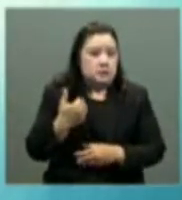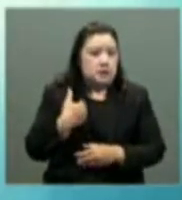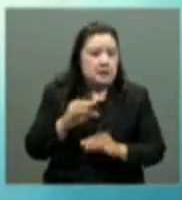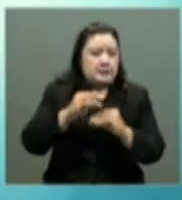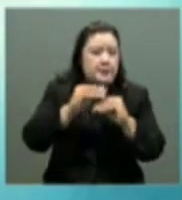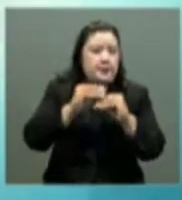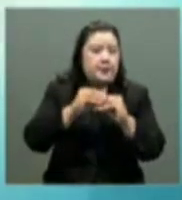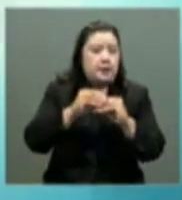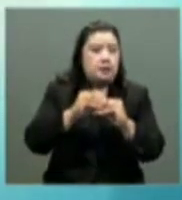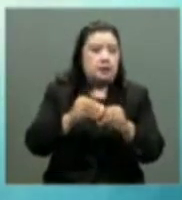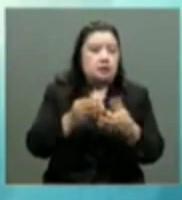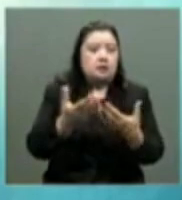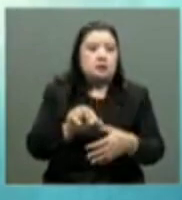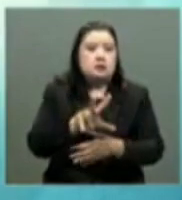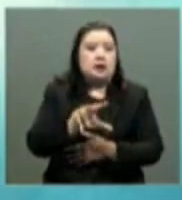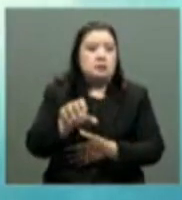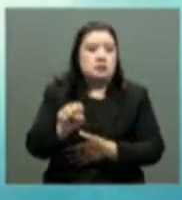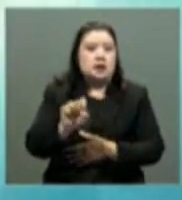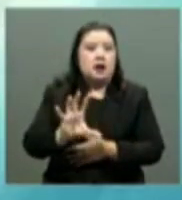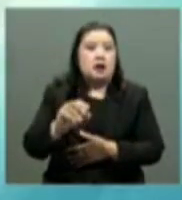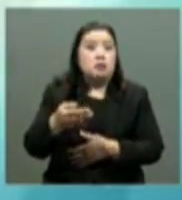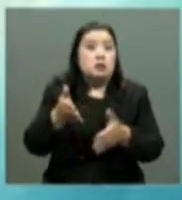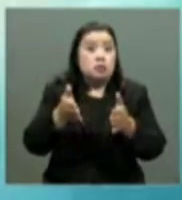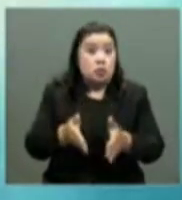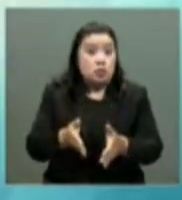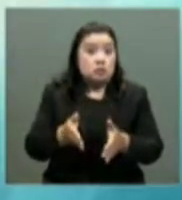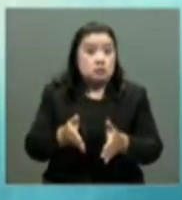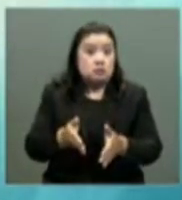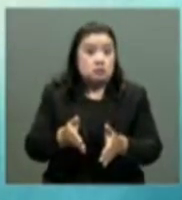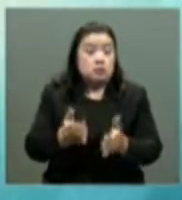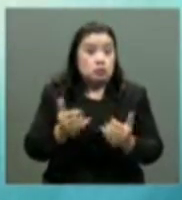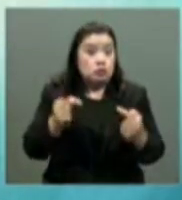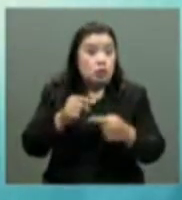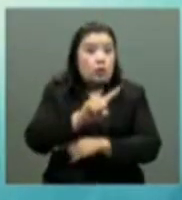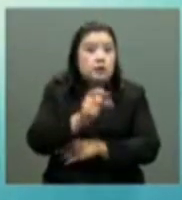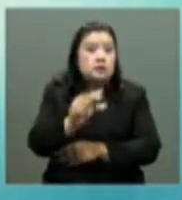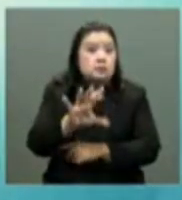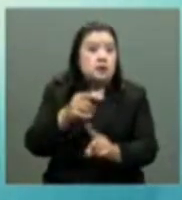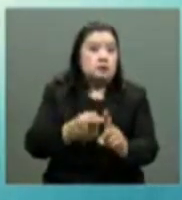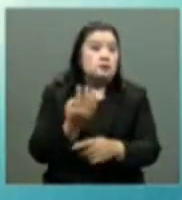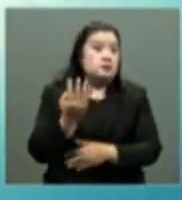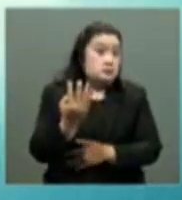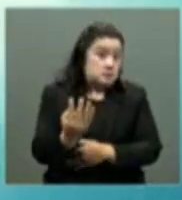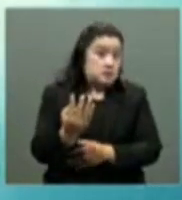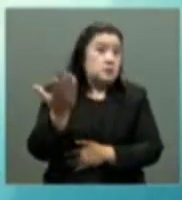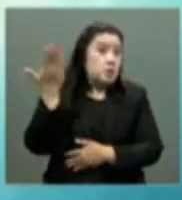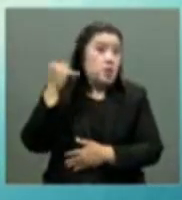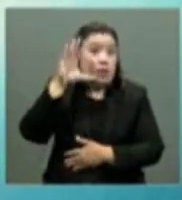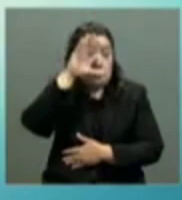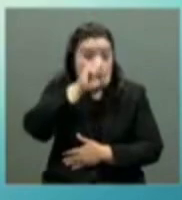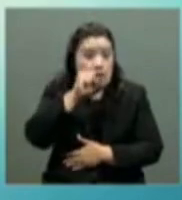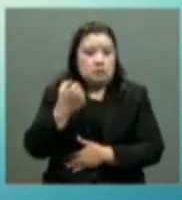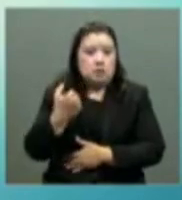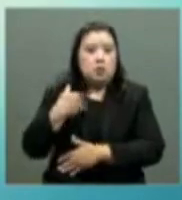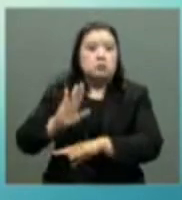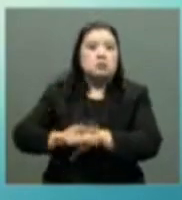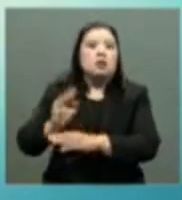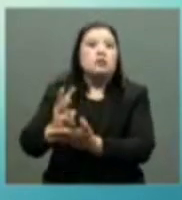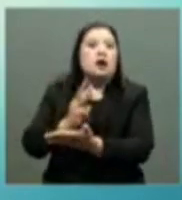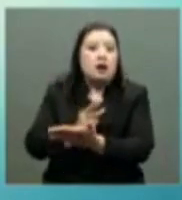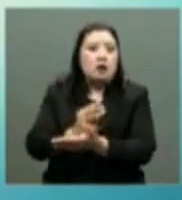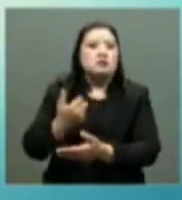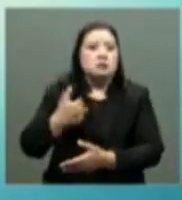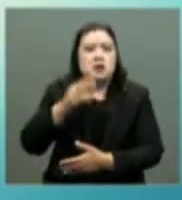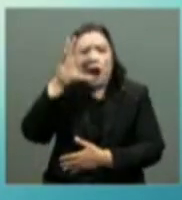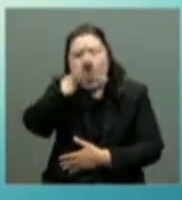ณ 350,000 กว่าคนในวันนี้นะครับที่มีนักวิชาการออกมาพูดกัน